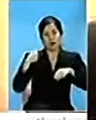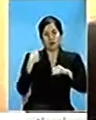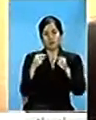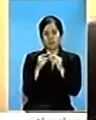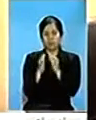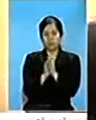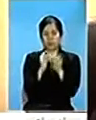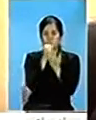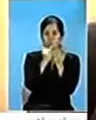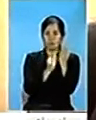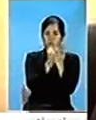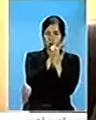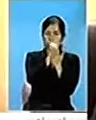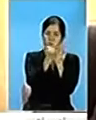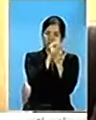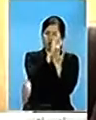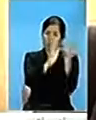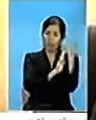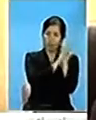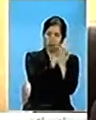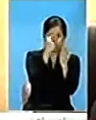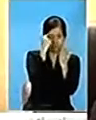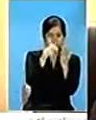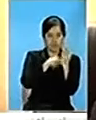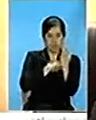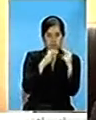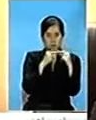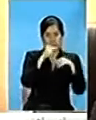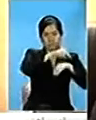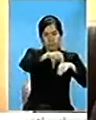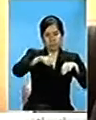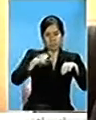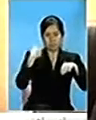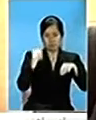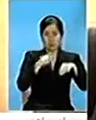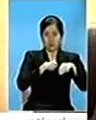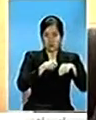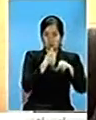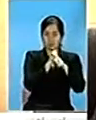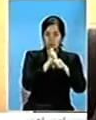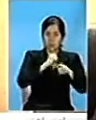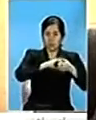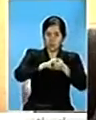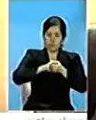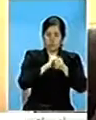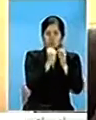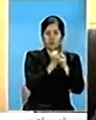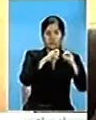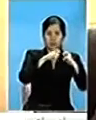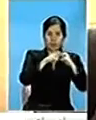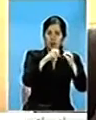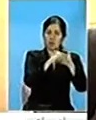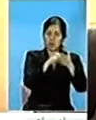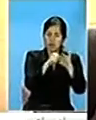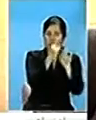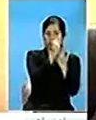นชุมชนในจังหวัดนั้นเขามีความประสงค์มีความต้องการที่อยากจะทำงานแก้ปัญหาของเขาด้วยตัวเองทั้ง